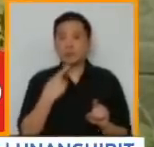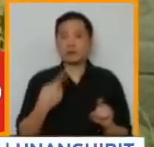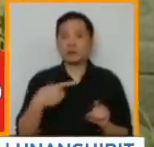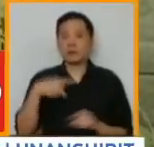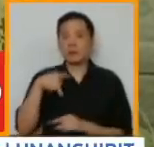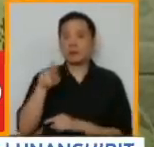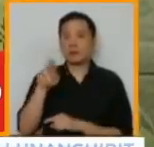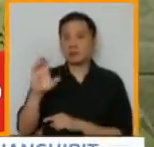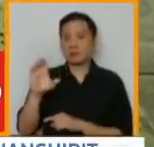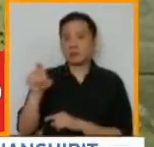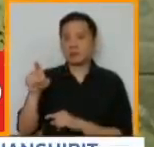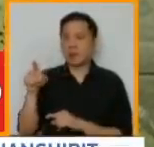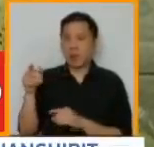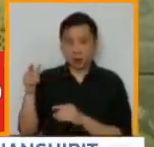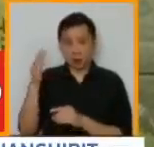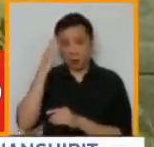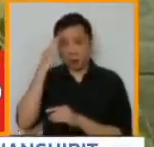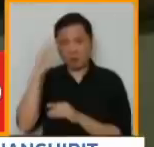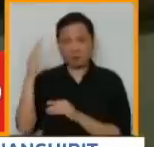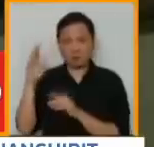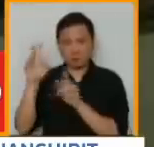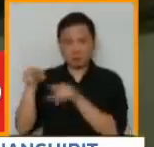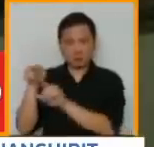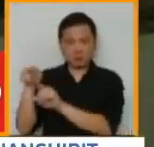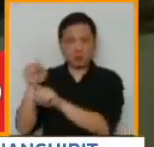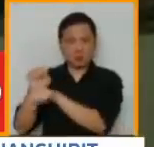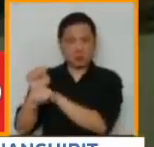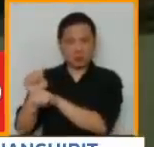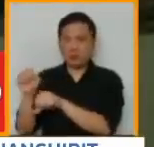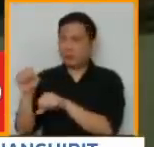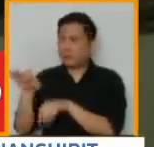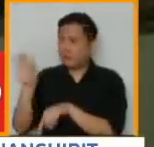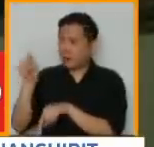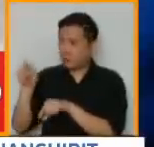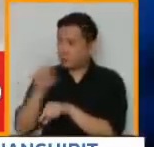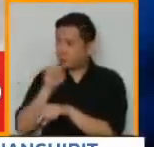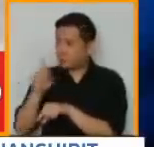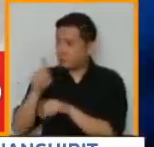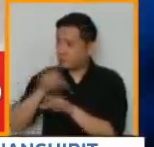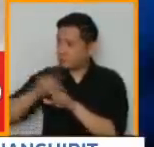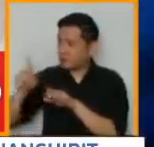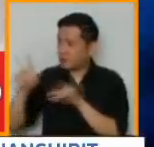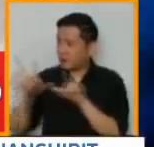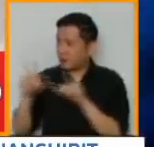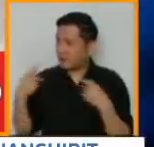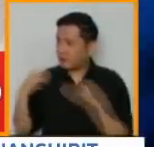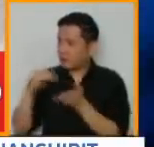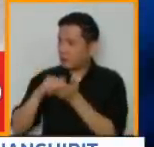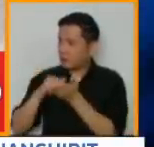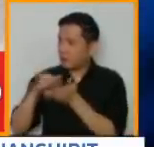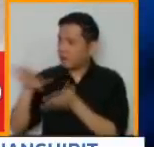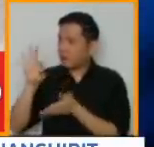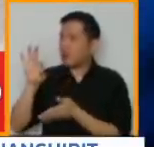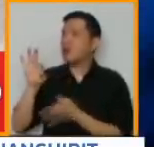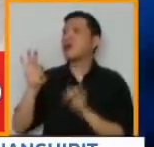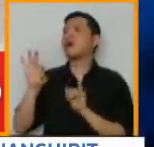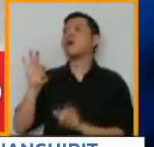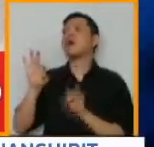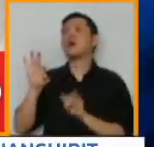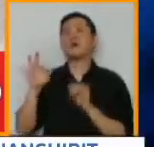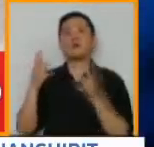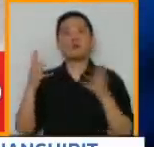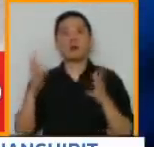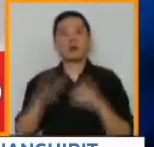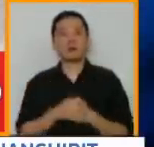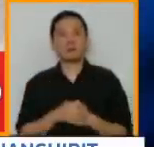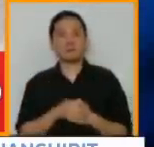Yun nga, na-find out na wala po siyang lisensya. Dito na sila tumawag ng pulis. May ipinakitang laminated PRC ID ang suspect